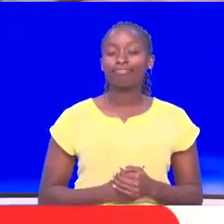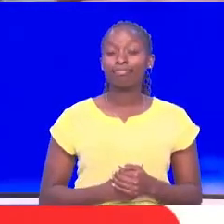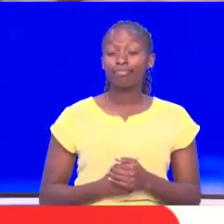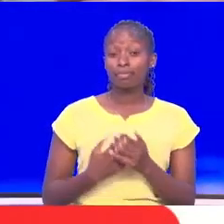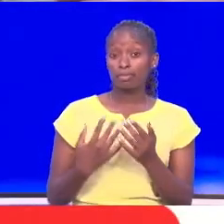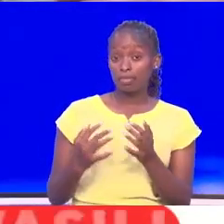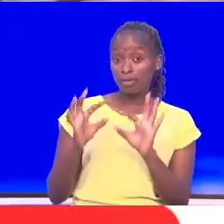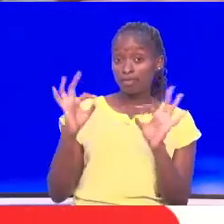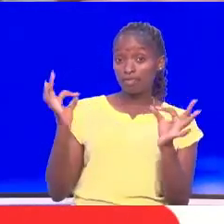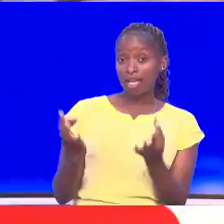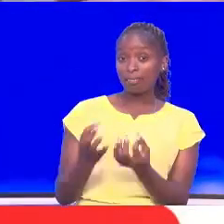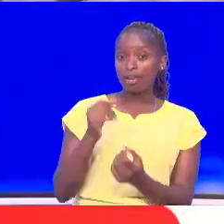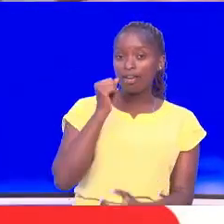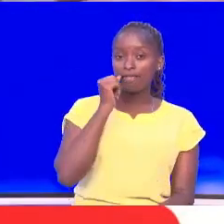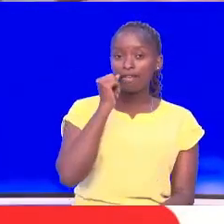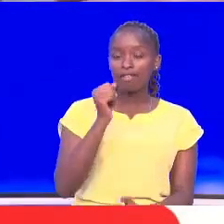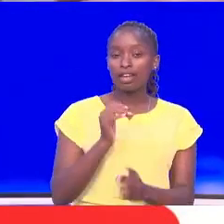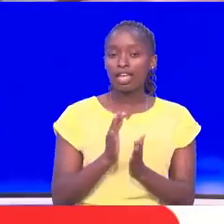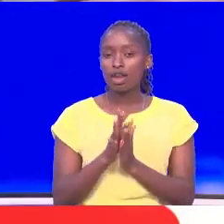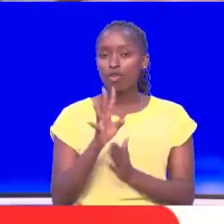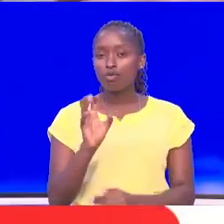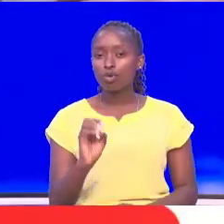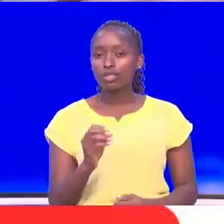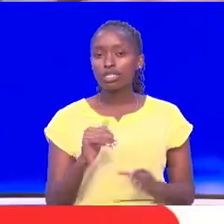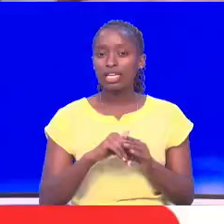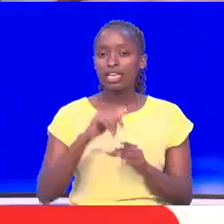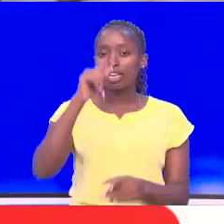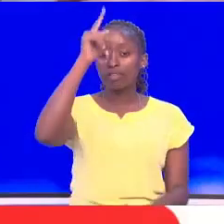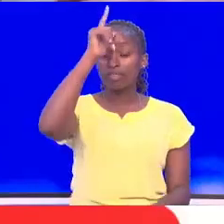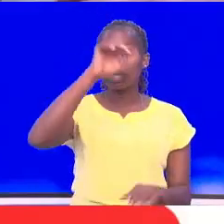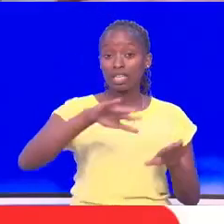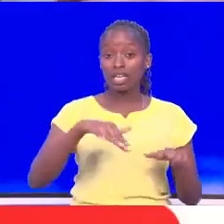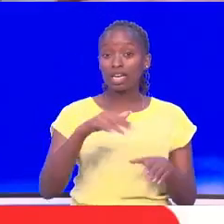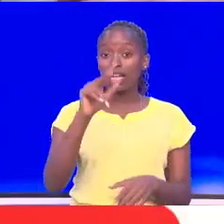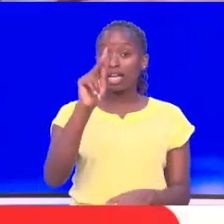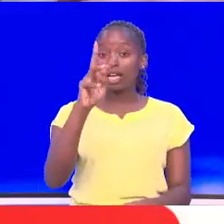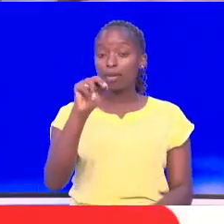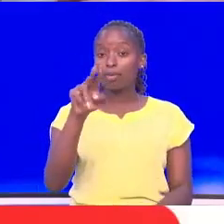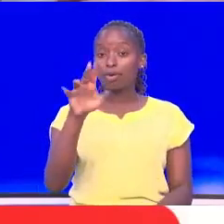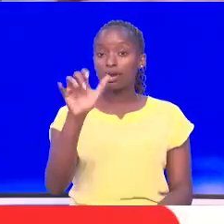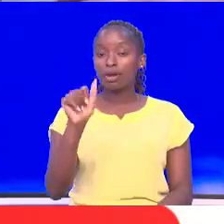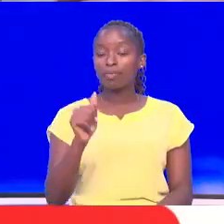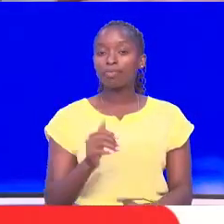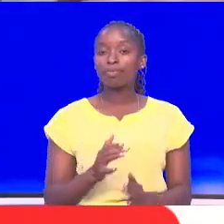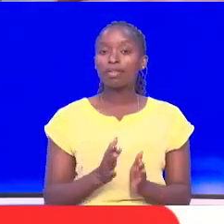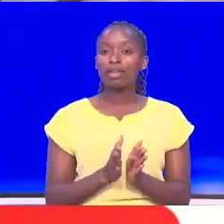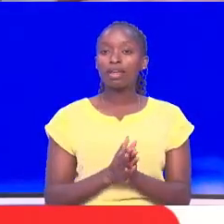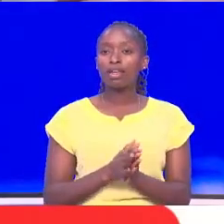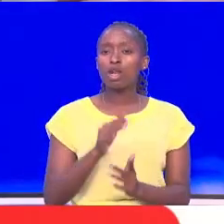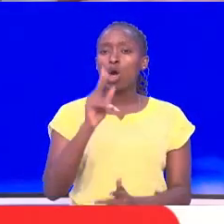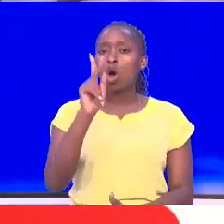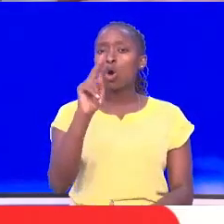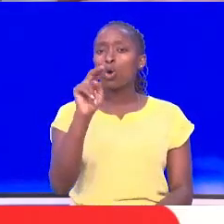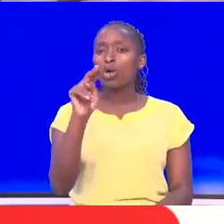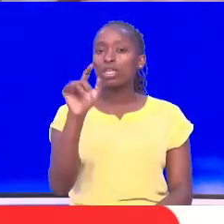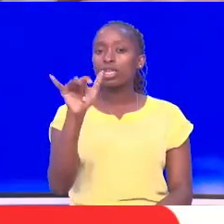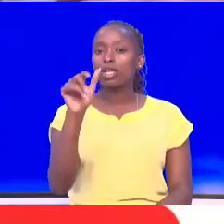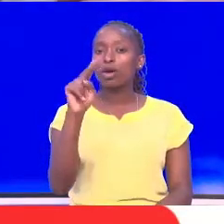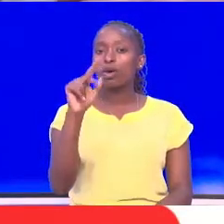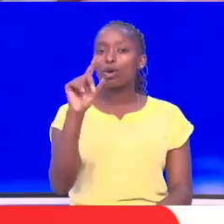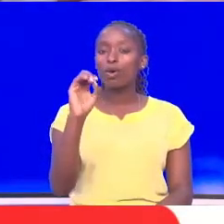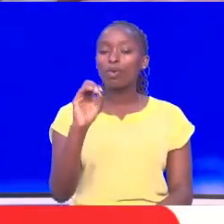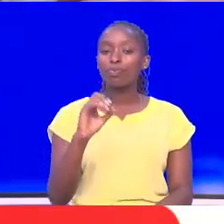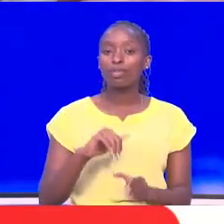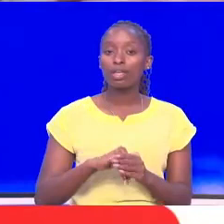Familia 540 katika vijiji vya Kamenya, Kowor, Kasirawa na Konyango katika kaunti ndogo ya Rachuonyo